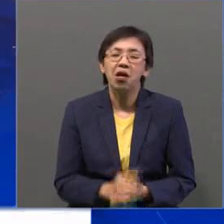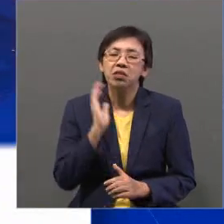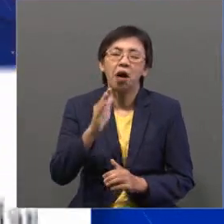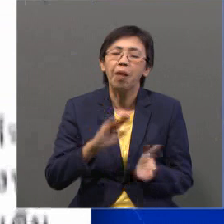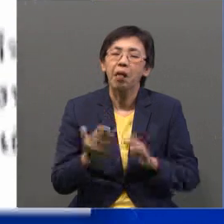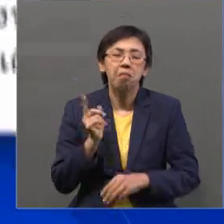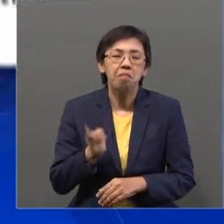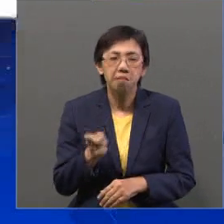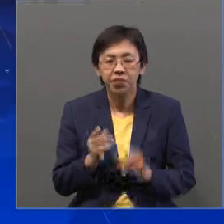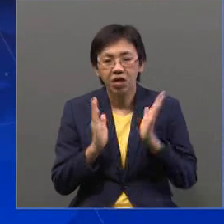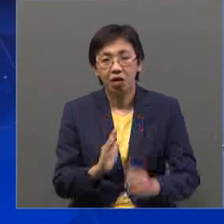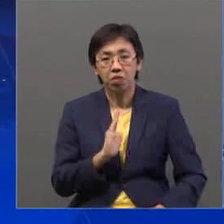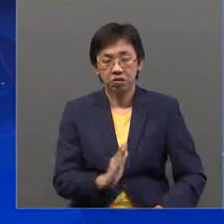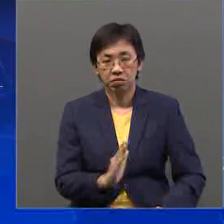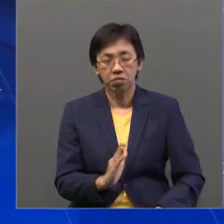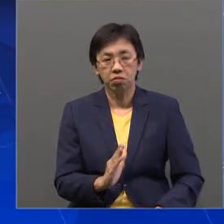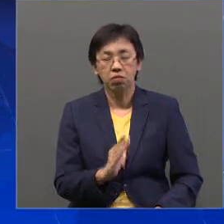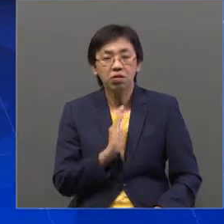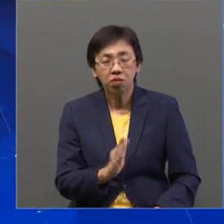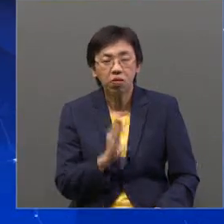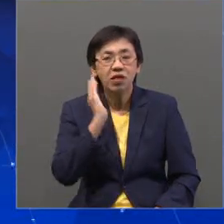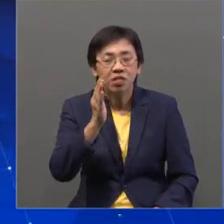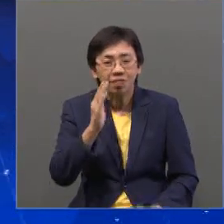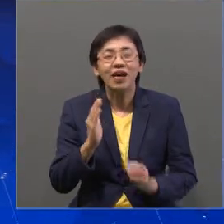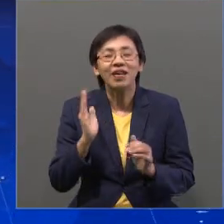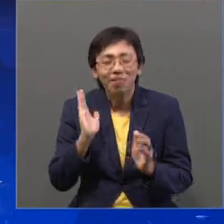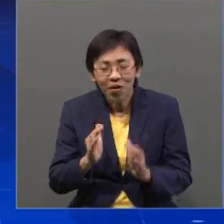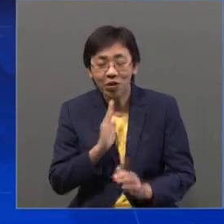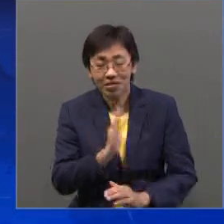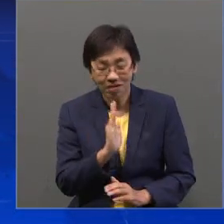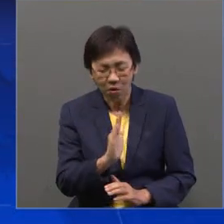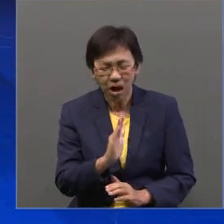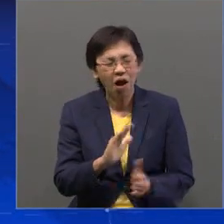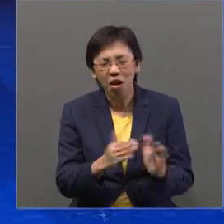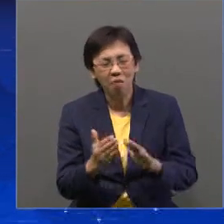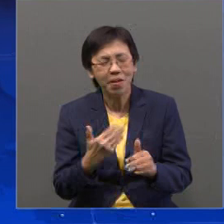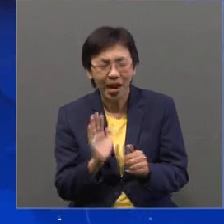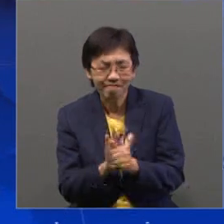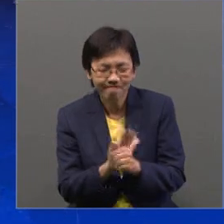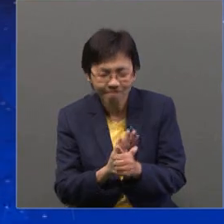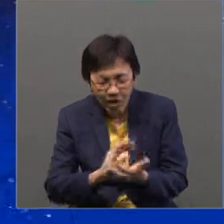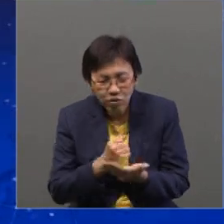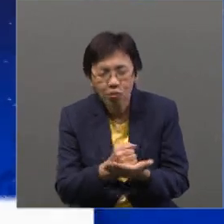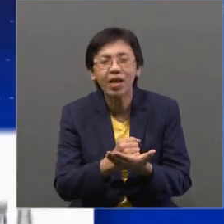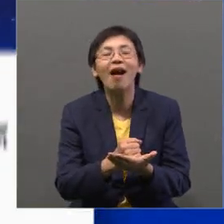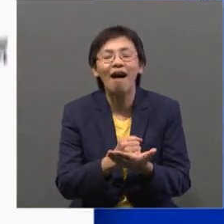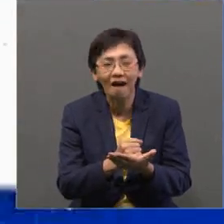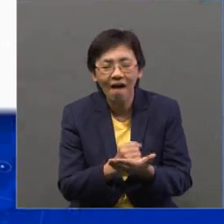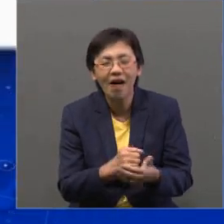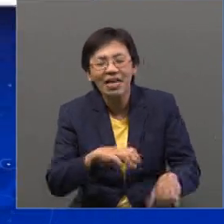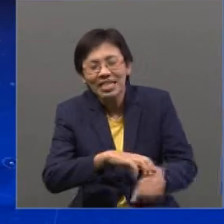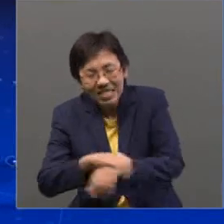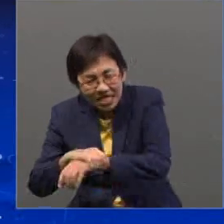อนาคตส่วนคนที่ซื่อตรงยังไงก็มีมือของผู้ที่จะมาช่วยมีผู้คนเข้ามาช่วยนะครับในการดึงช่วย